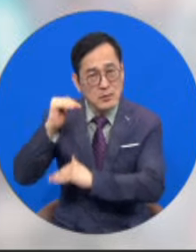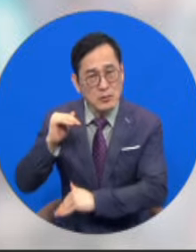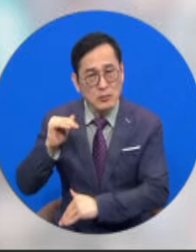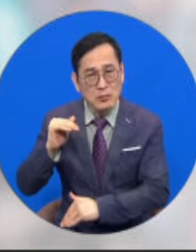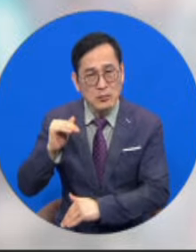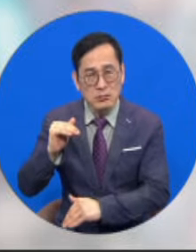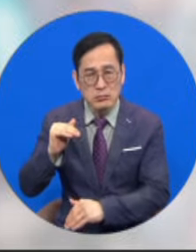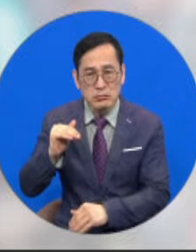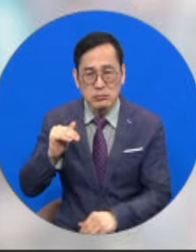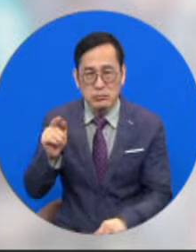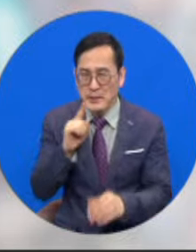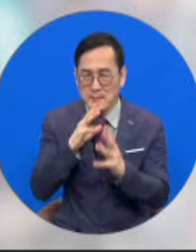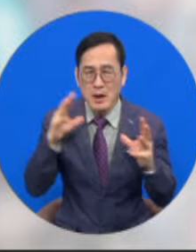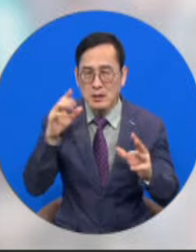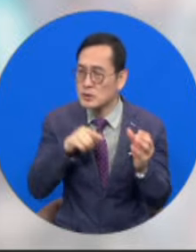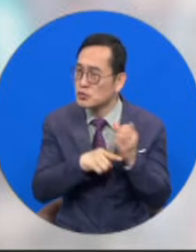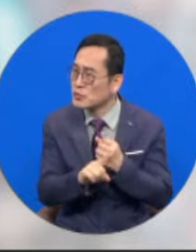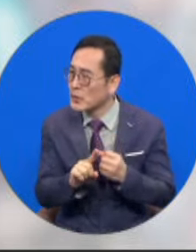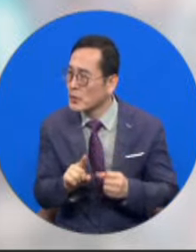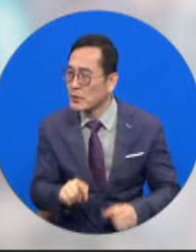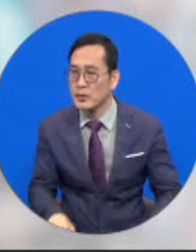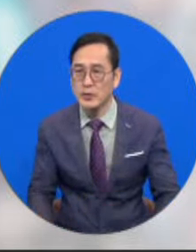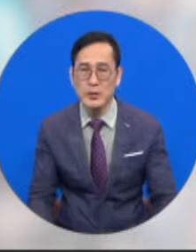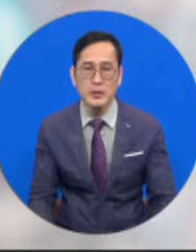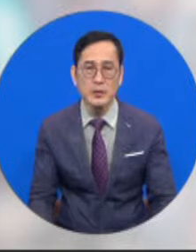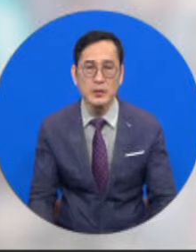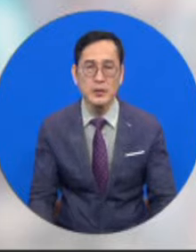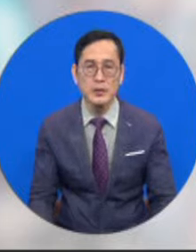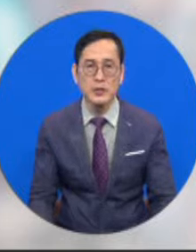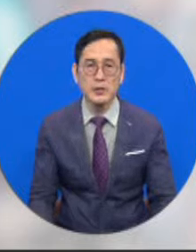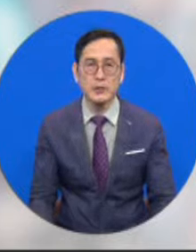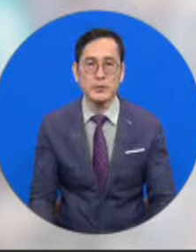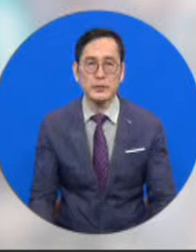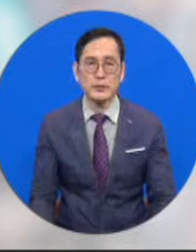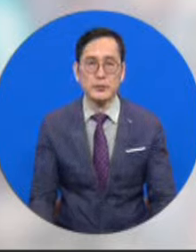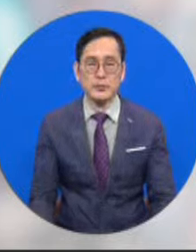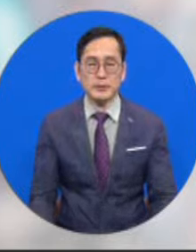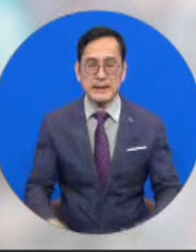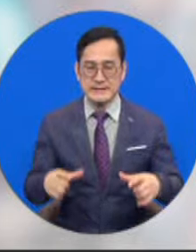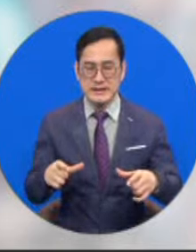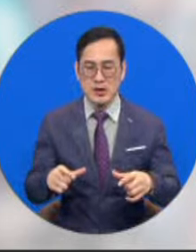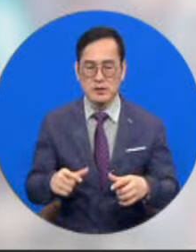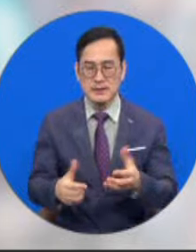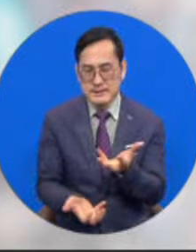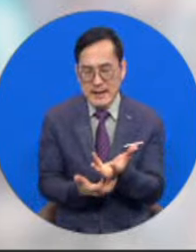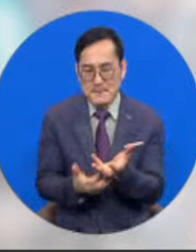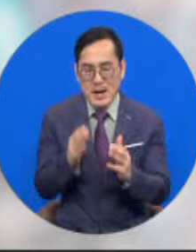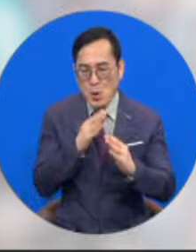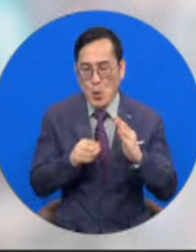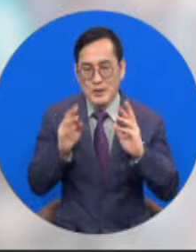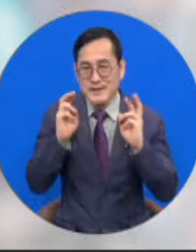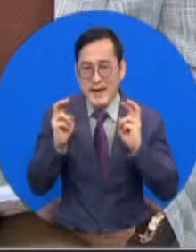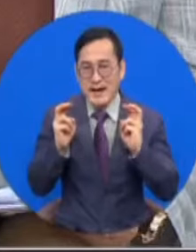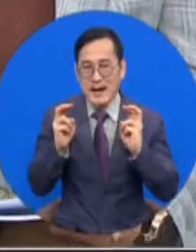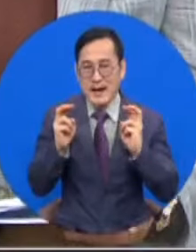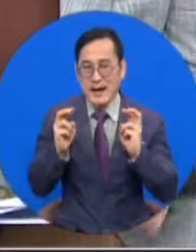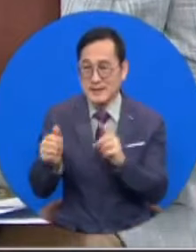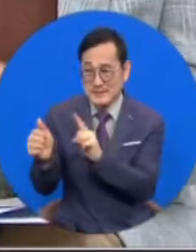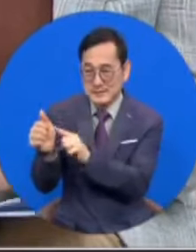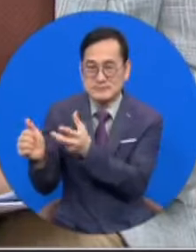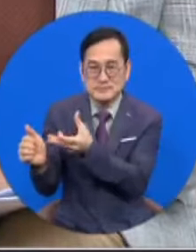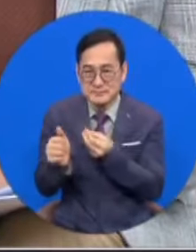뭐 이런 논란이 일고 있는 겁니까 부적절 해야 합니까 어떻게 보십니까네 그 지역 남방 공사가 칼럼니스트 해요 저